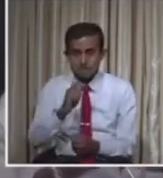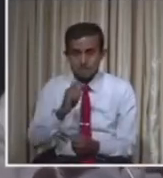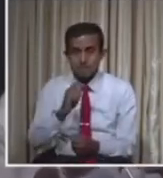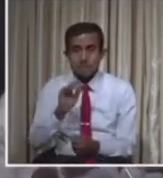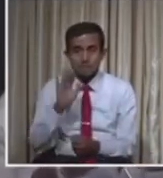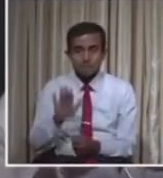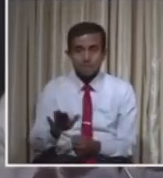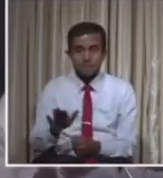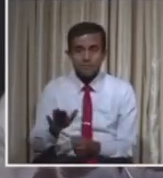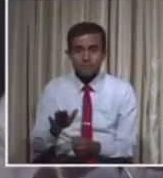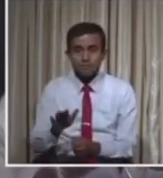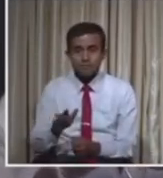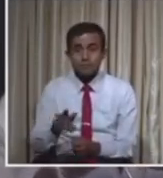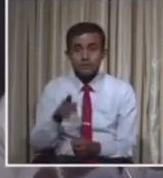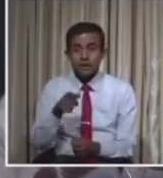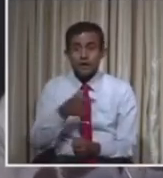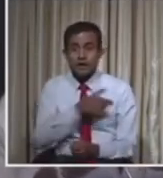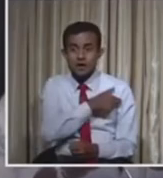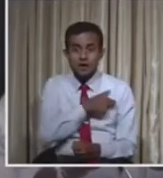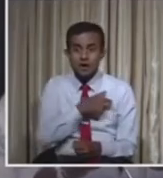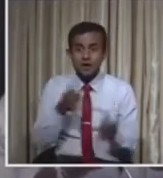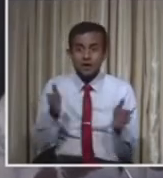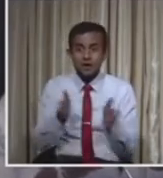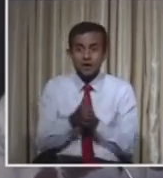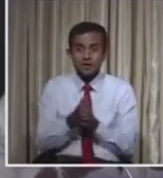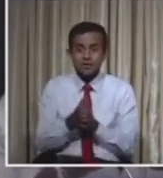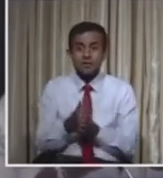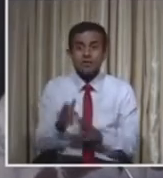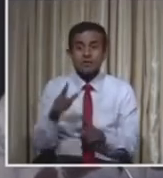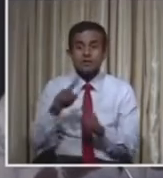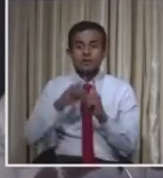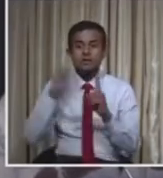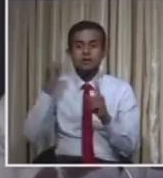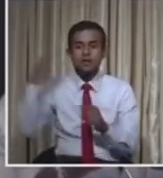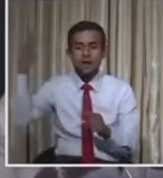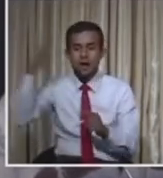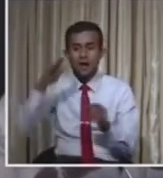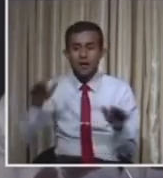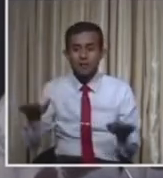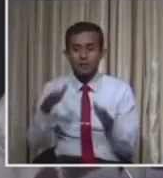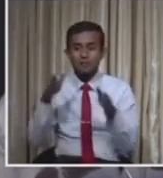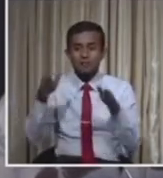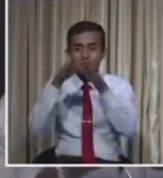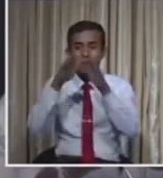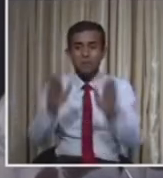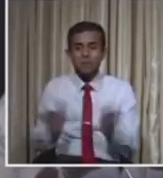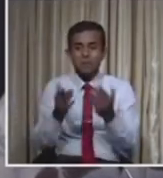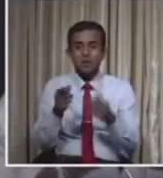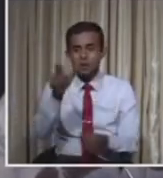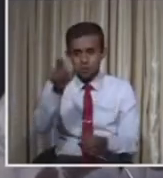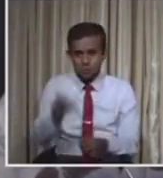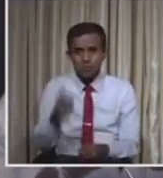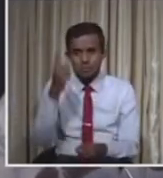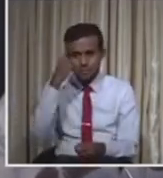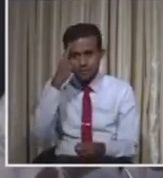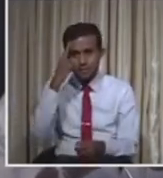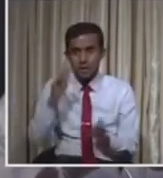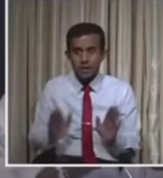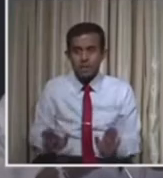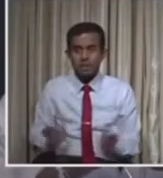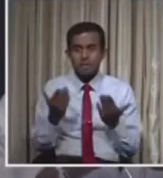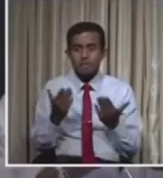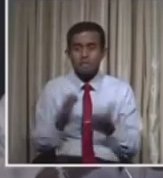ලේකම්තුමාගේ ඒ නායකත්වයේ ඇතුව එදා ඒ සඳහිරු සෑය ආරම්භ කරනවා ඔබතුමා දන්නවා ඒ ආරම්භ කරපු